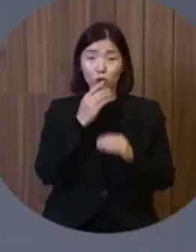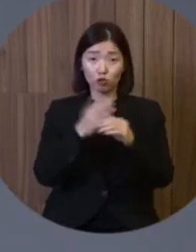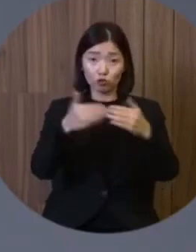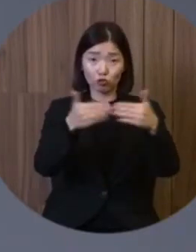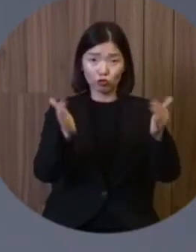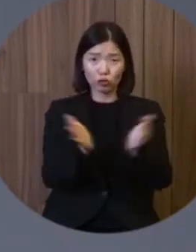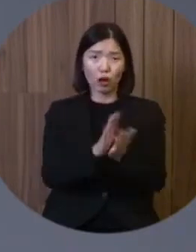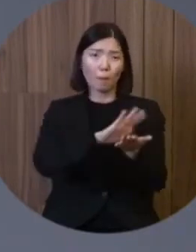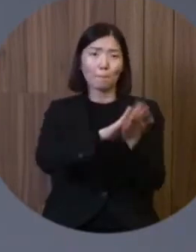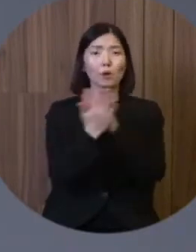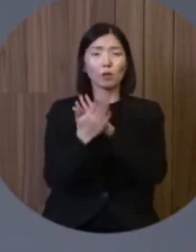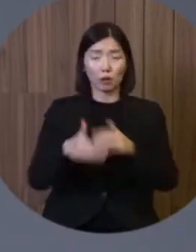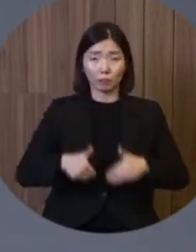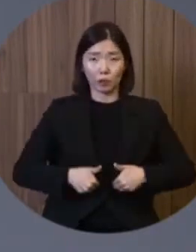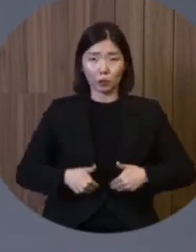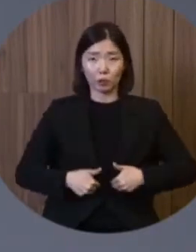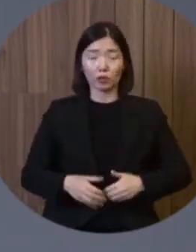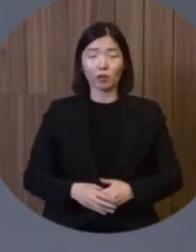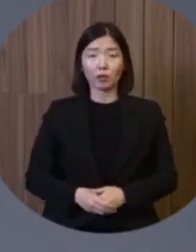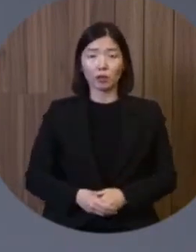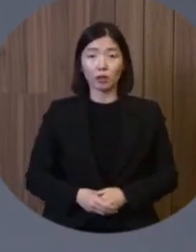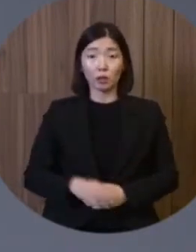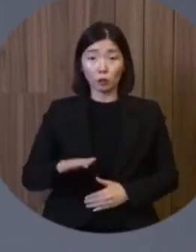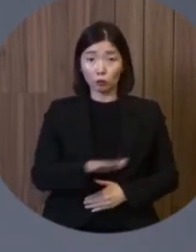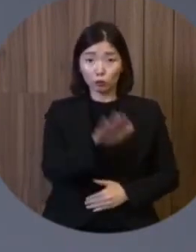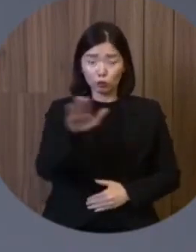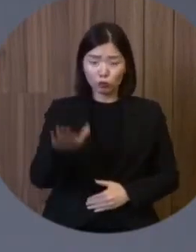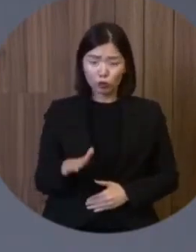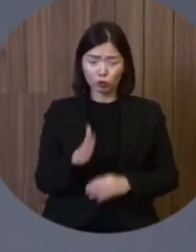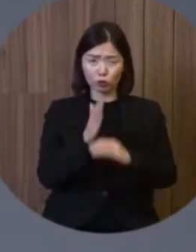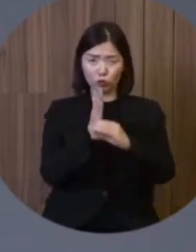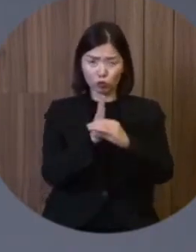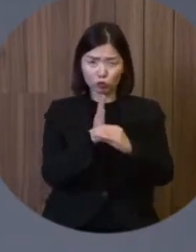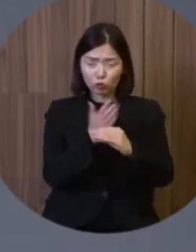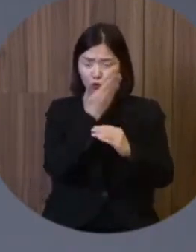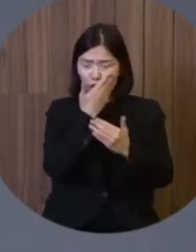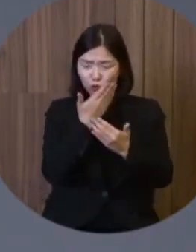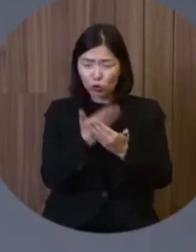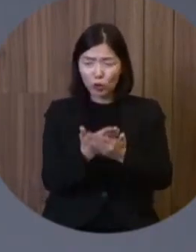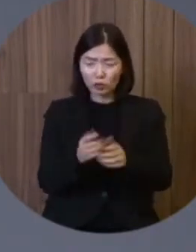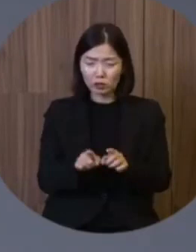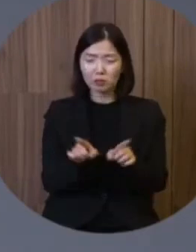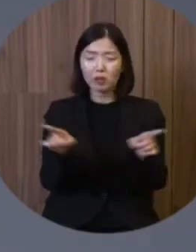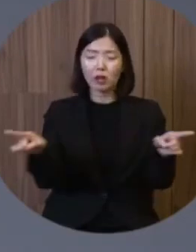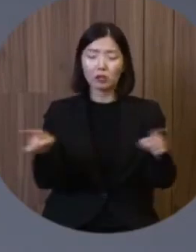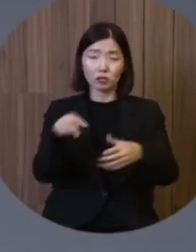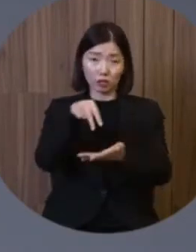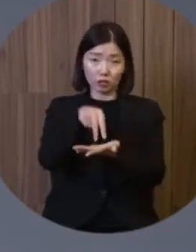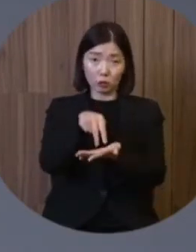민주당 변해야 합니다. 우리는 중대한 갈림길에 서 있습니다.